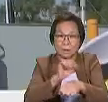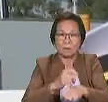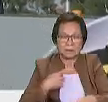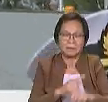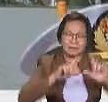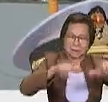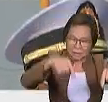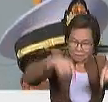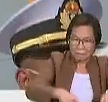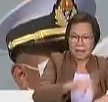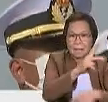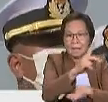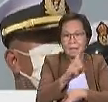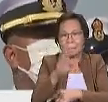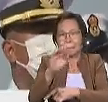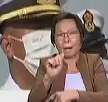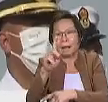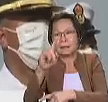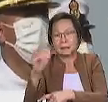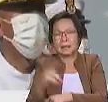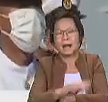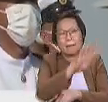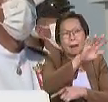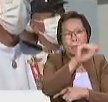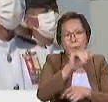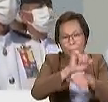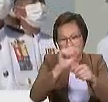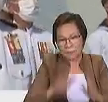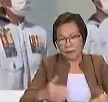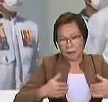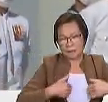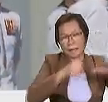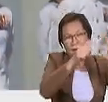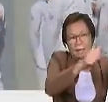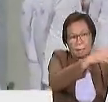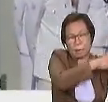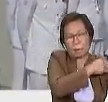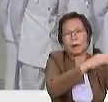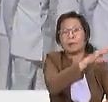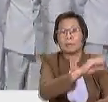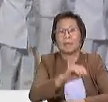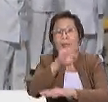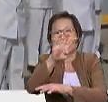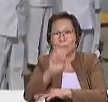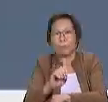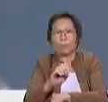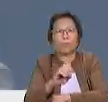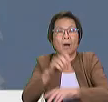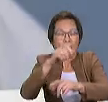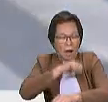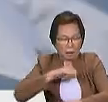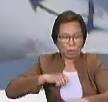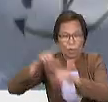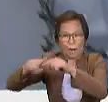kita Letakkan sini jadi badik yang mempunyai 46 petugas terdiri daripada Enam pegawai dan 40 anggota lain-lain ^